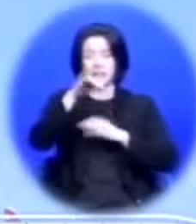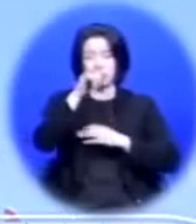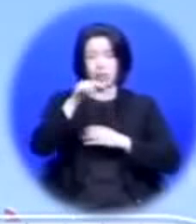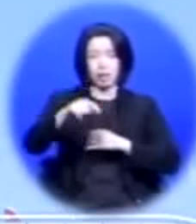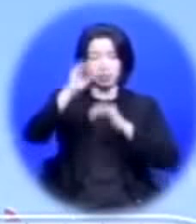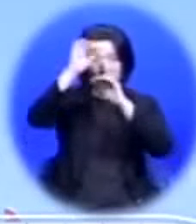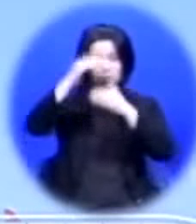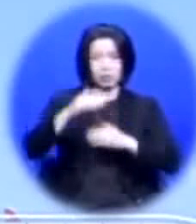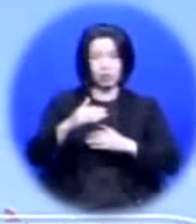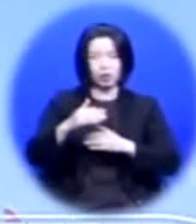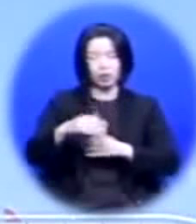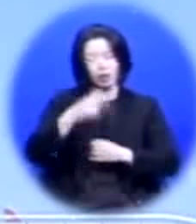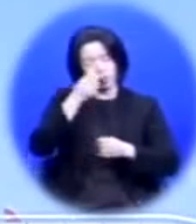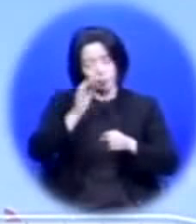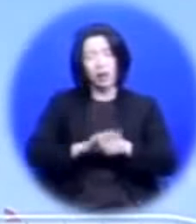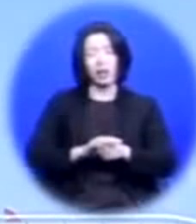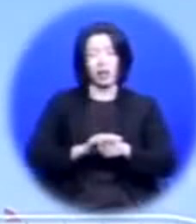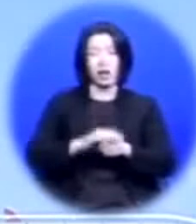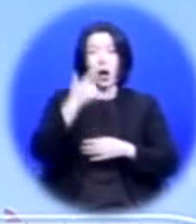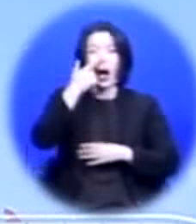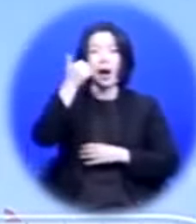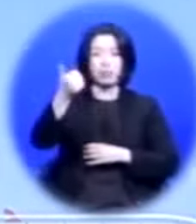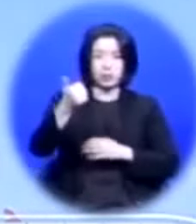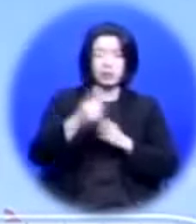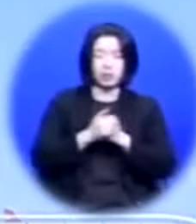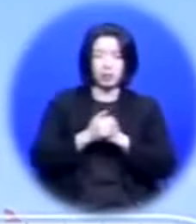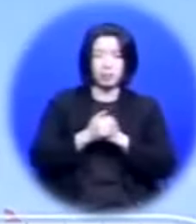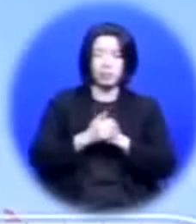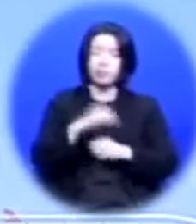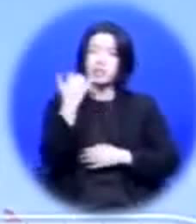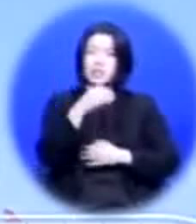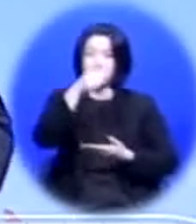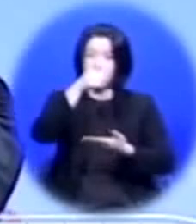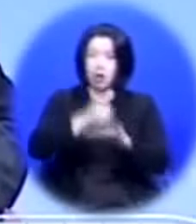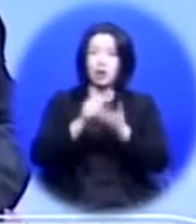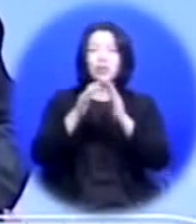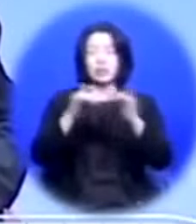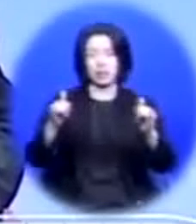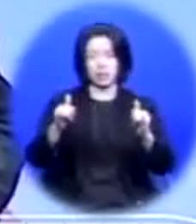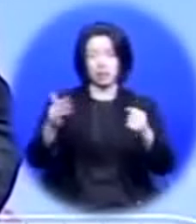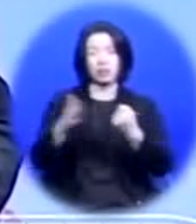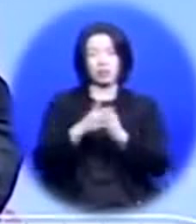사연이 기가 막힙니다 아버지가 성